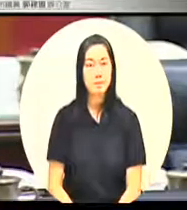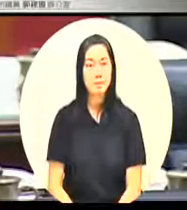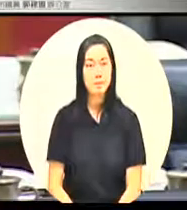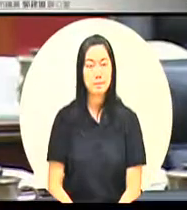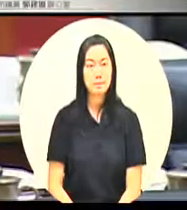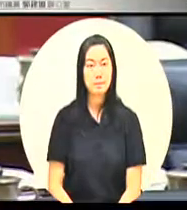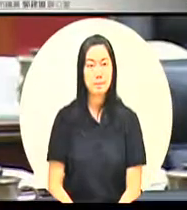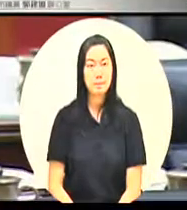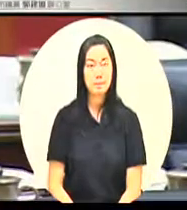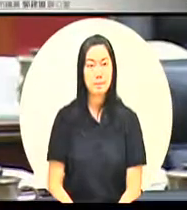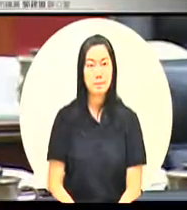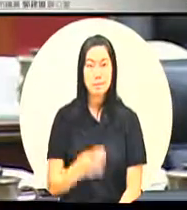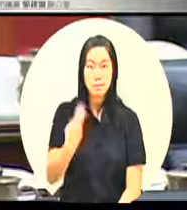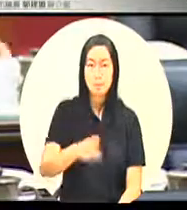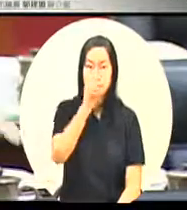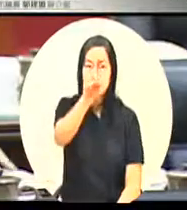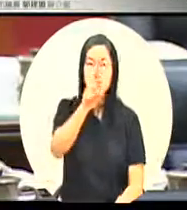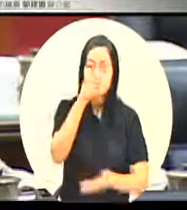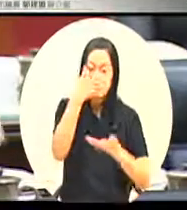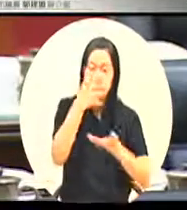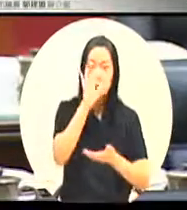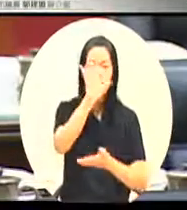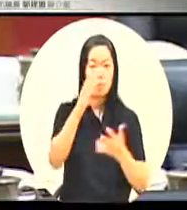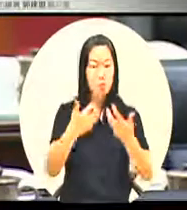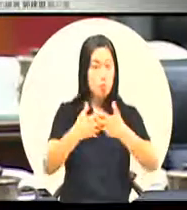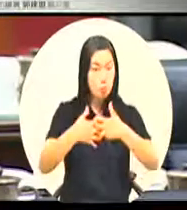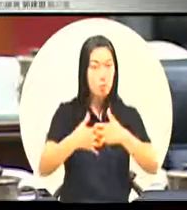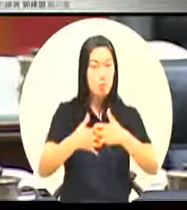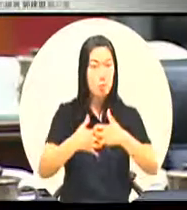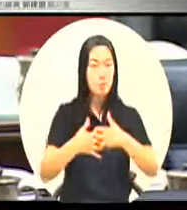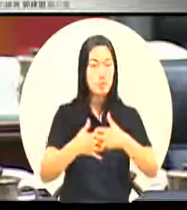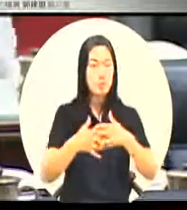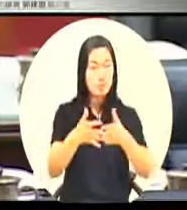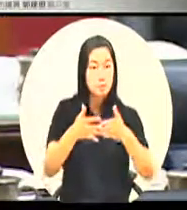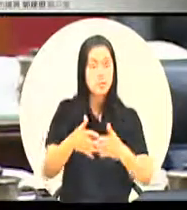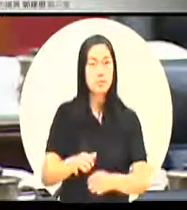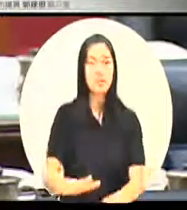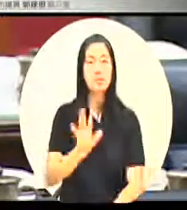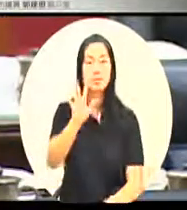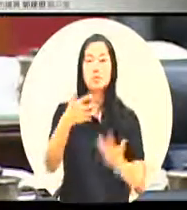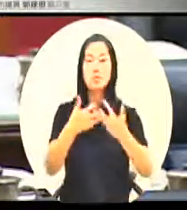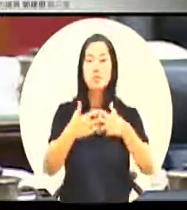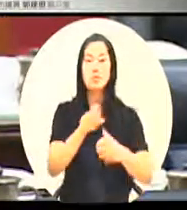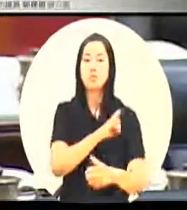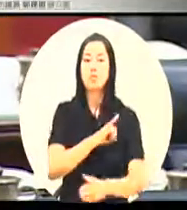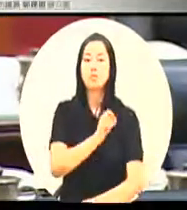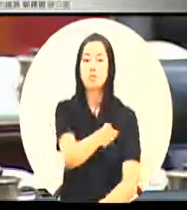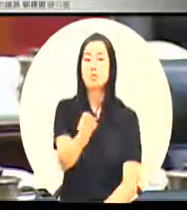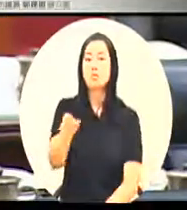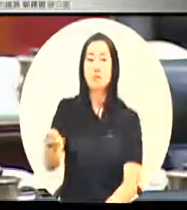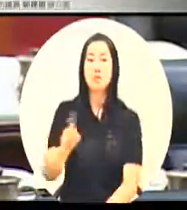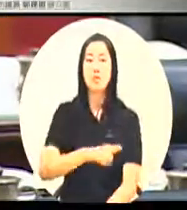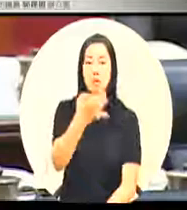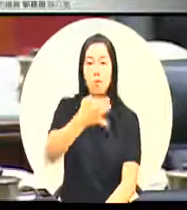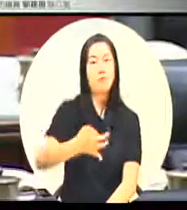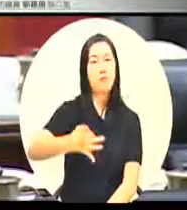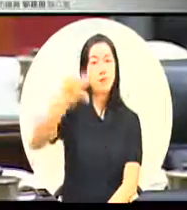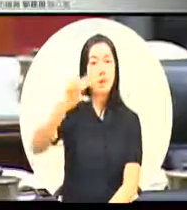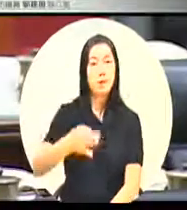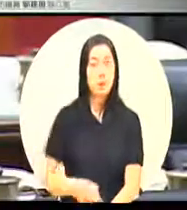还要有一餐要有机食材，有机食材大家自己买过，计小几啊杯啊？